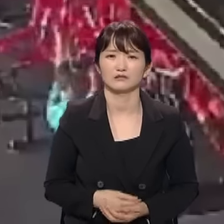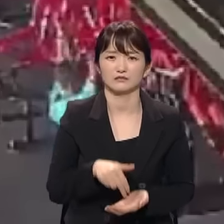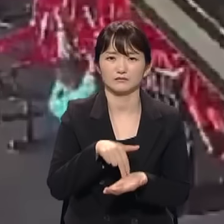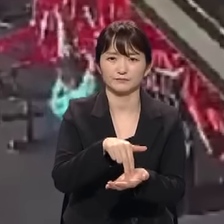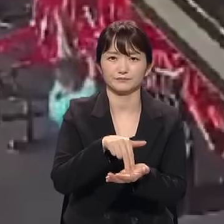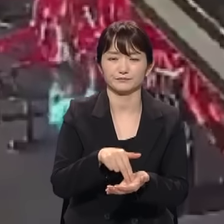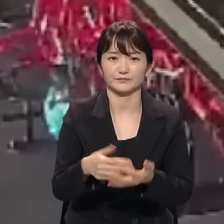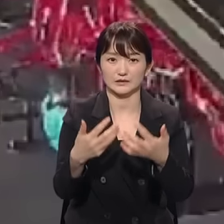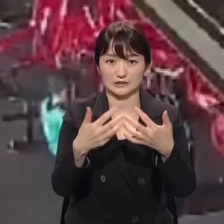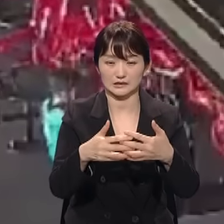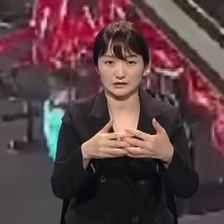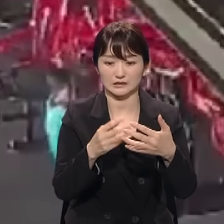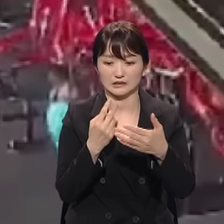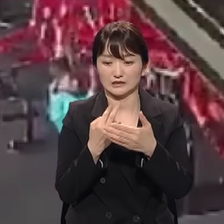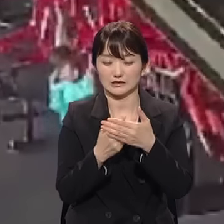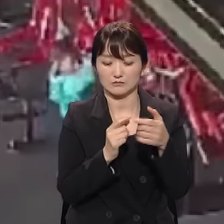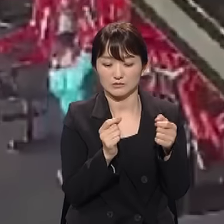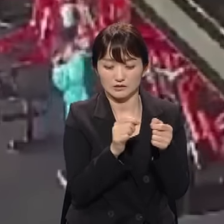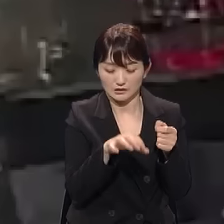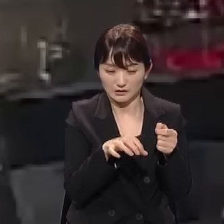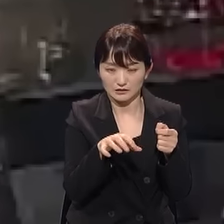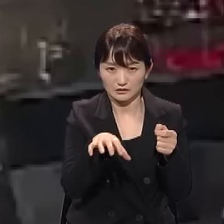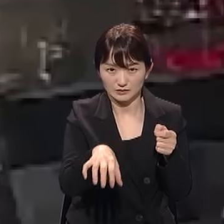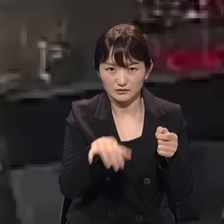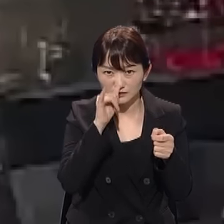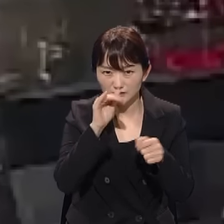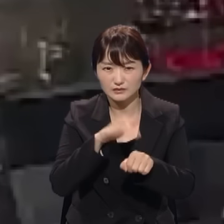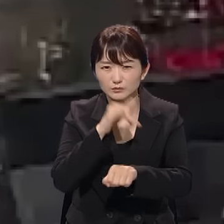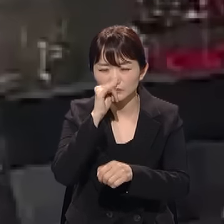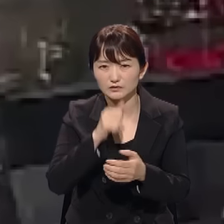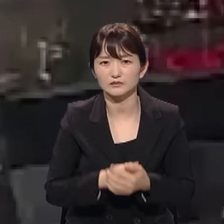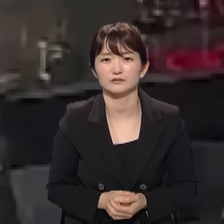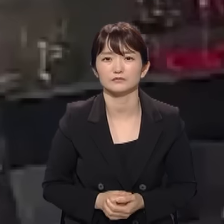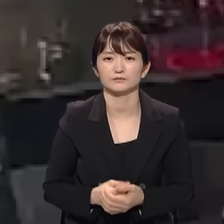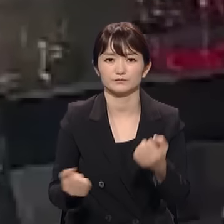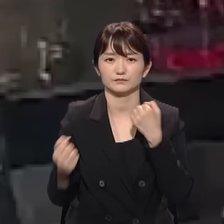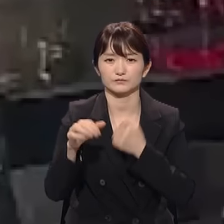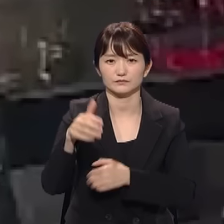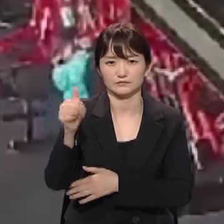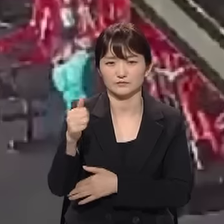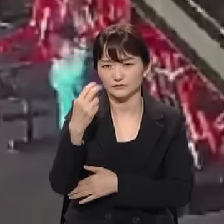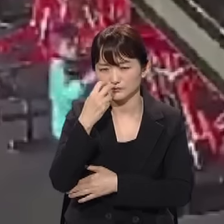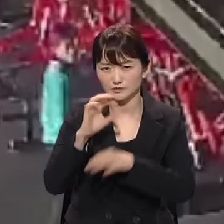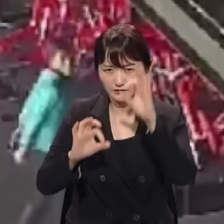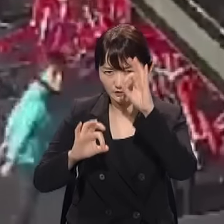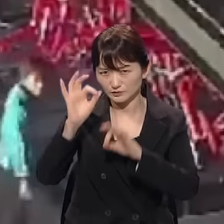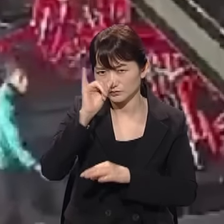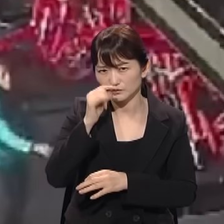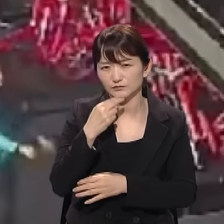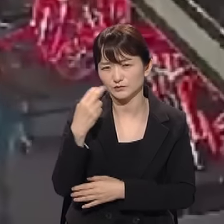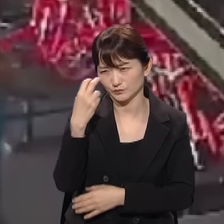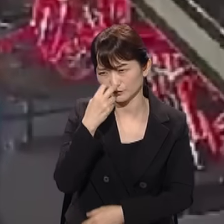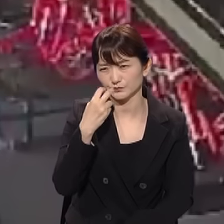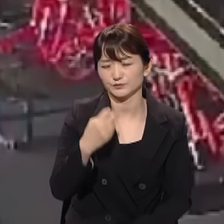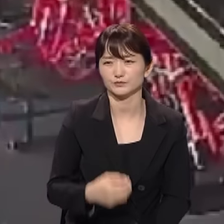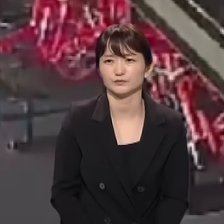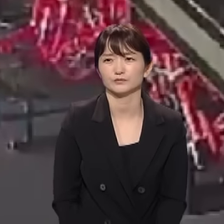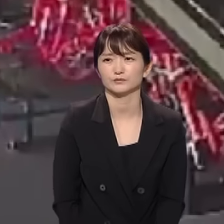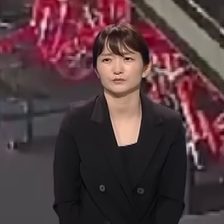러닝머신이 창문 가까이 너무 위험하게 설치되어 있었던 것도 문제이고요. 당국은 헬스장 주인을 대상으로 과실혐의 조사하고 있다고 합니다.